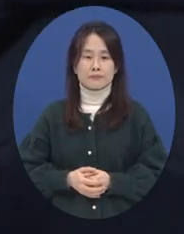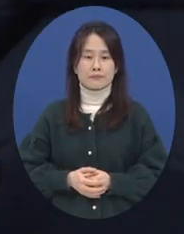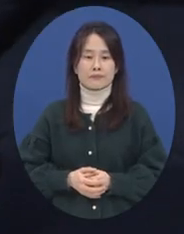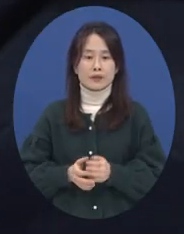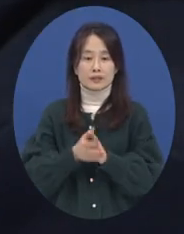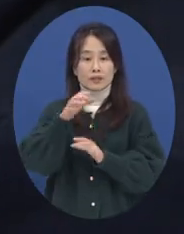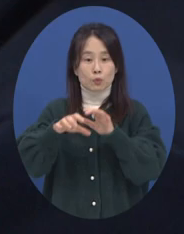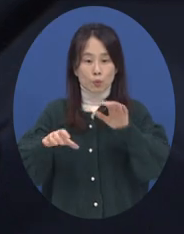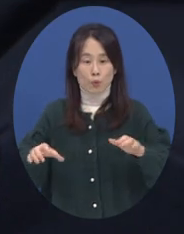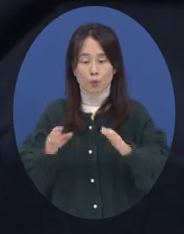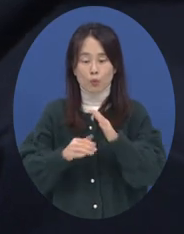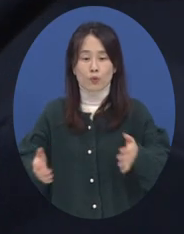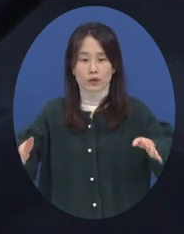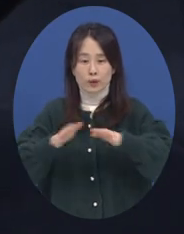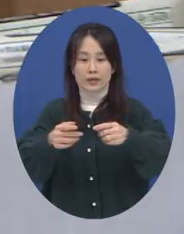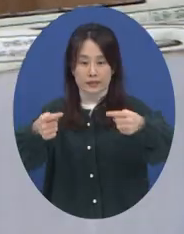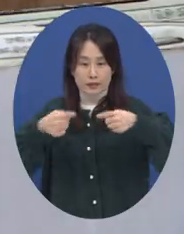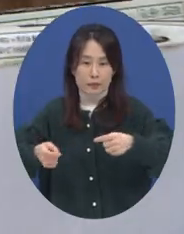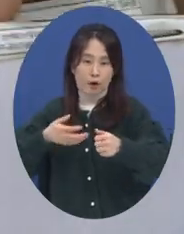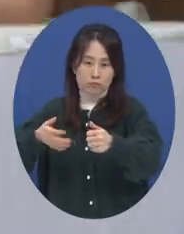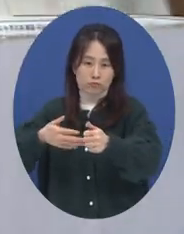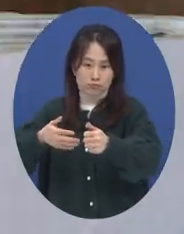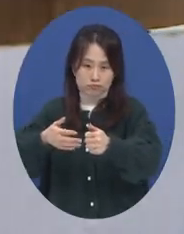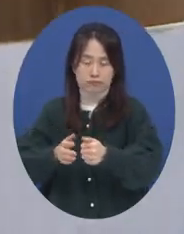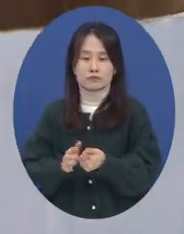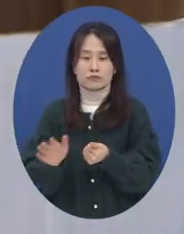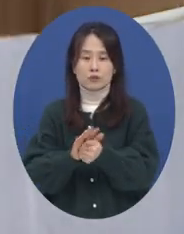경기도는 시군과 공공기관 참여를 독려해